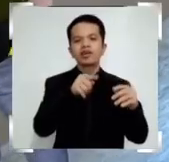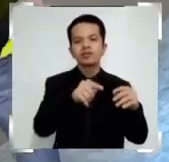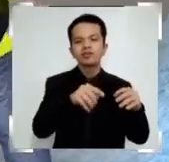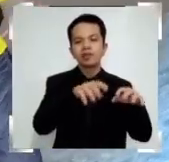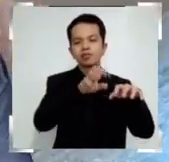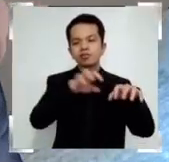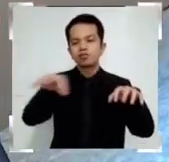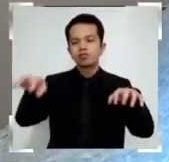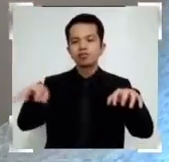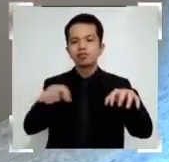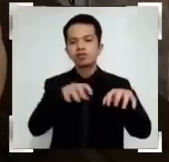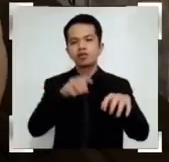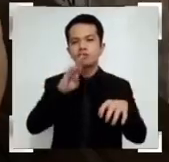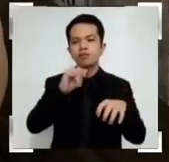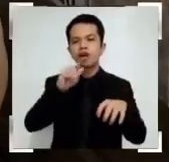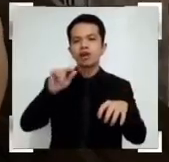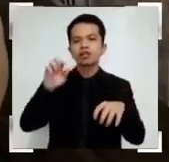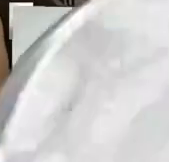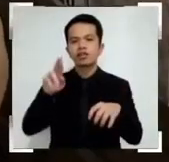Jamie Santos.